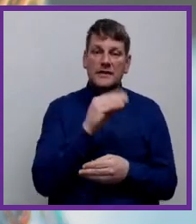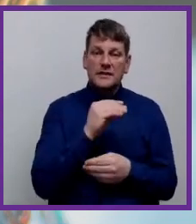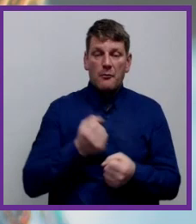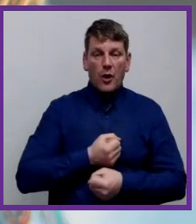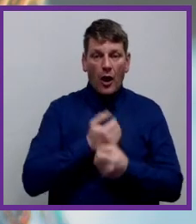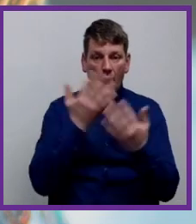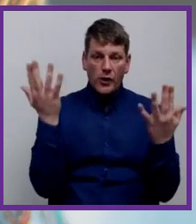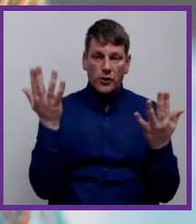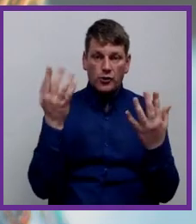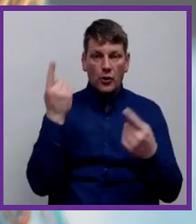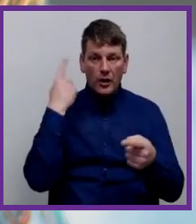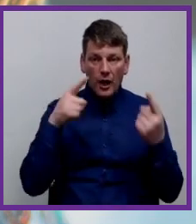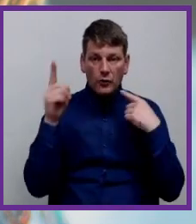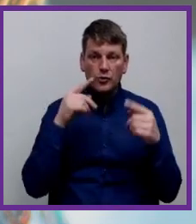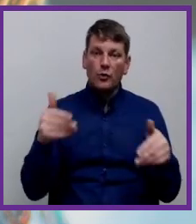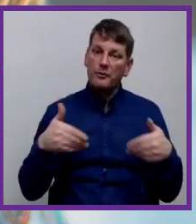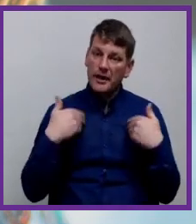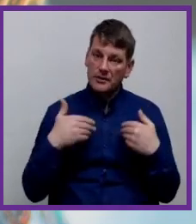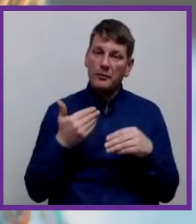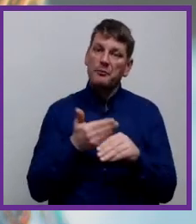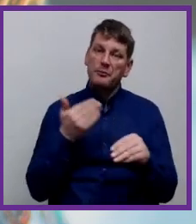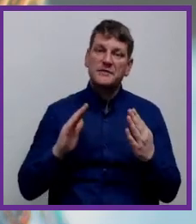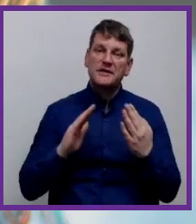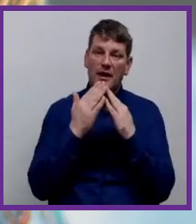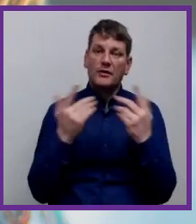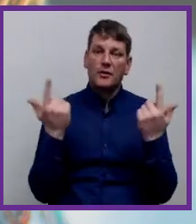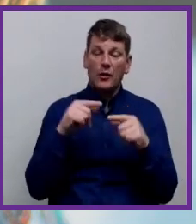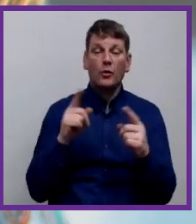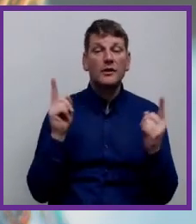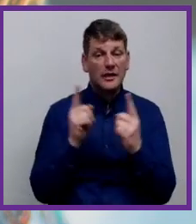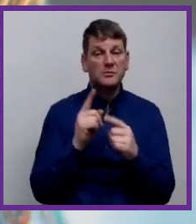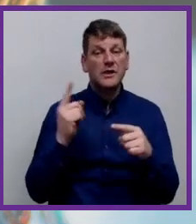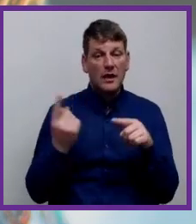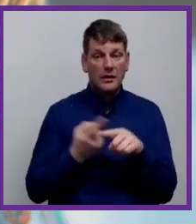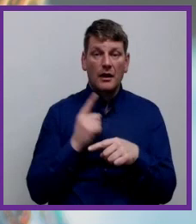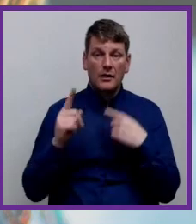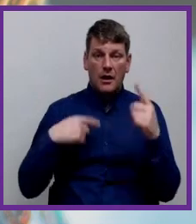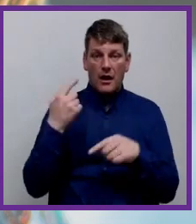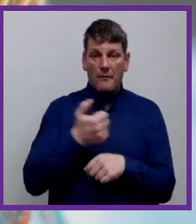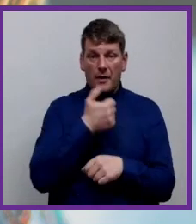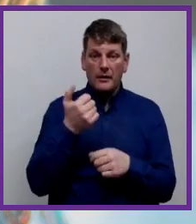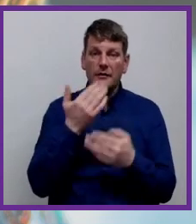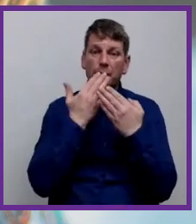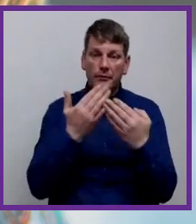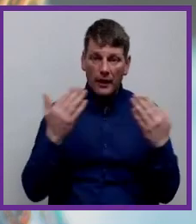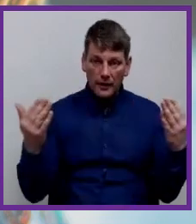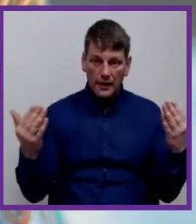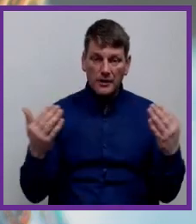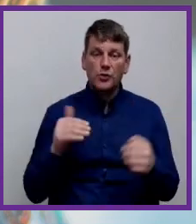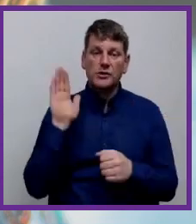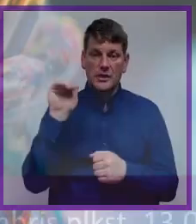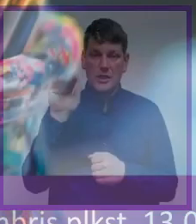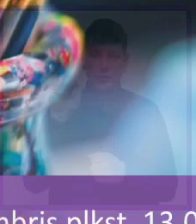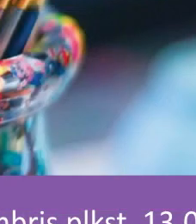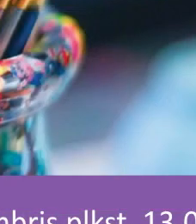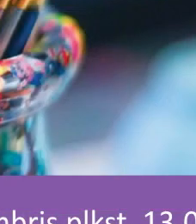gaišu, radošu un priecīgu pirmssvētku laiku. Un tiksimies atkal nākamgad. Paldies, uz redzēšanos!